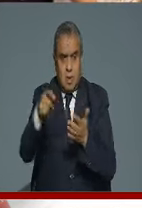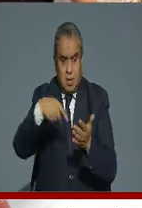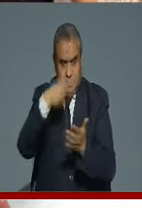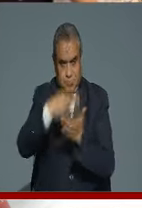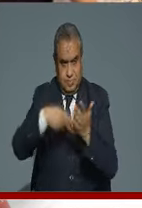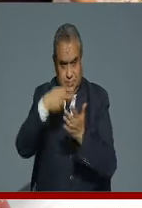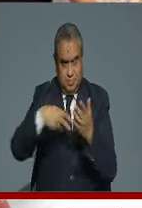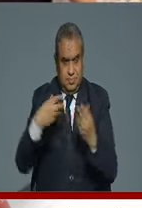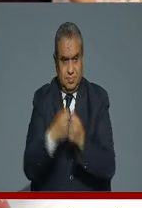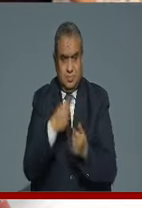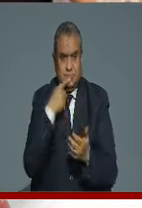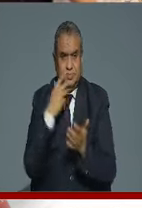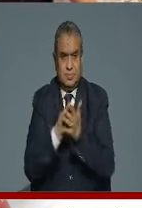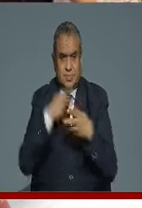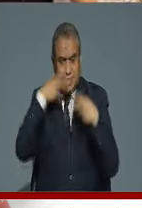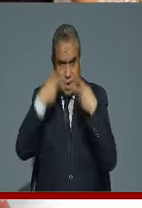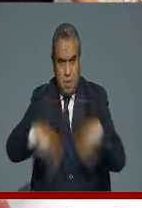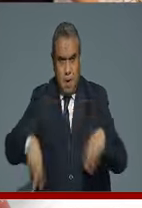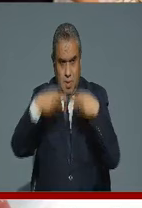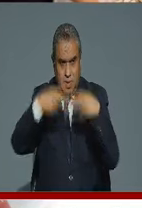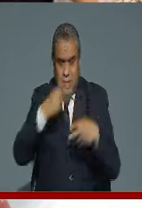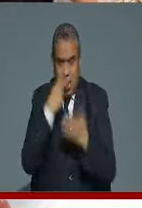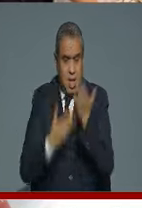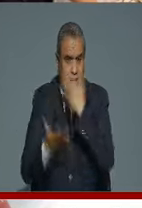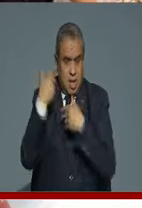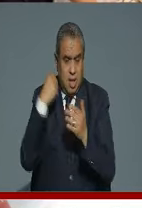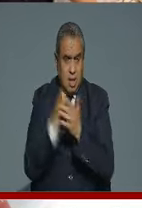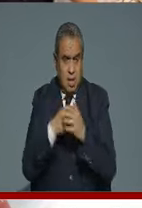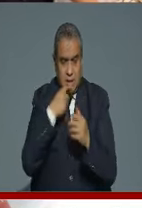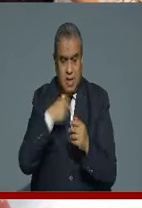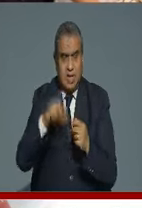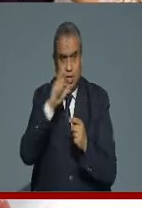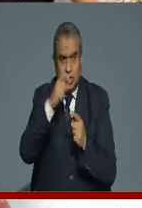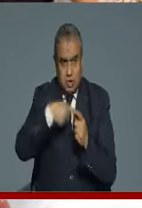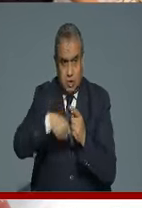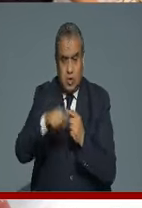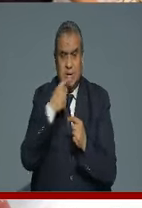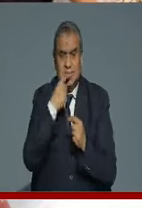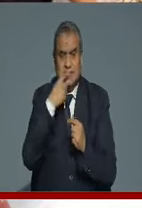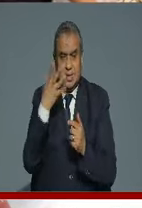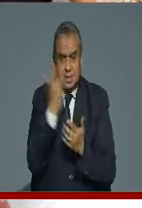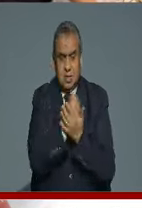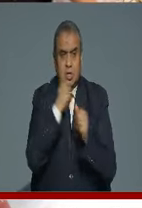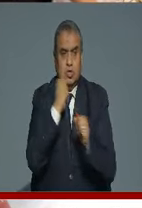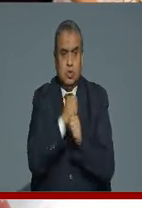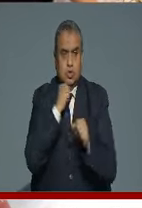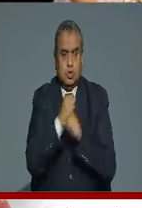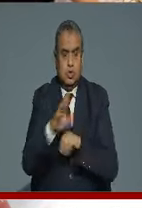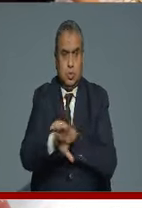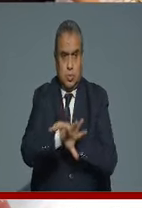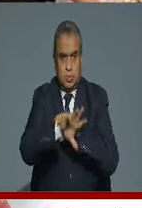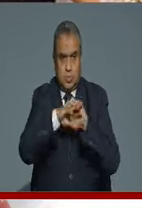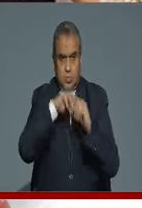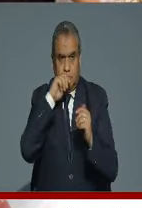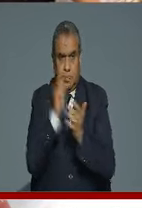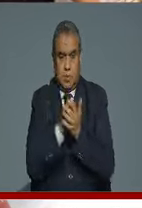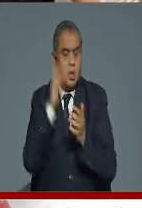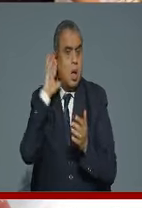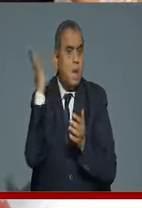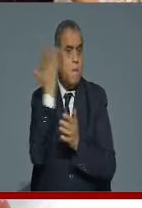خلال يعني الشهور والسنوات القليلة القادمة عشان المشروع ده يبقى أكبر مشروع